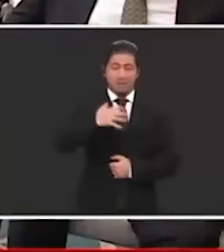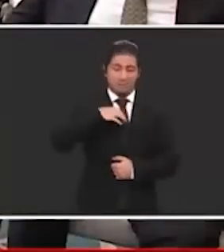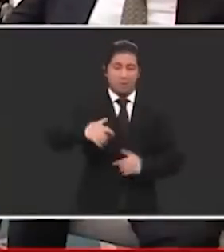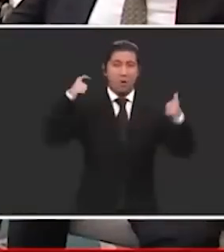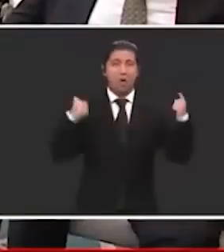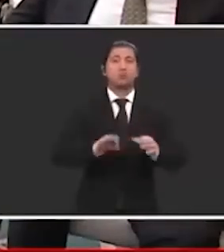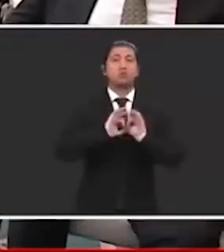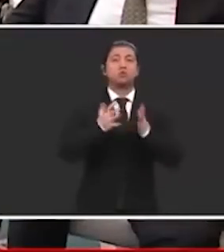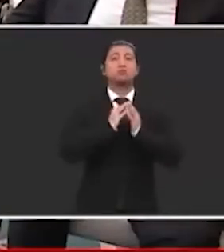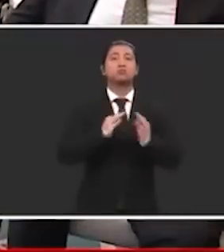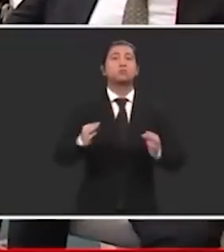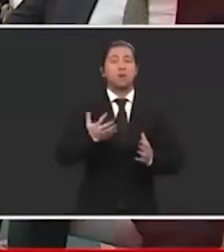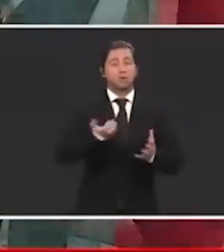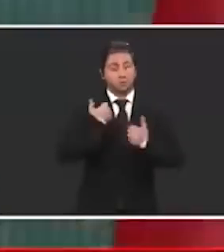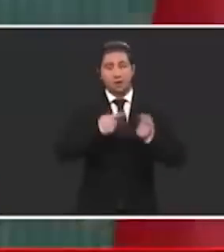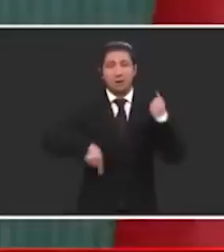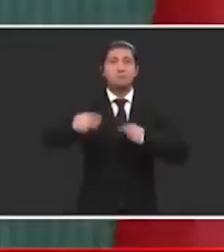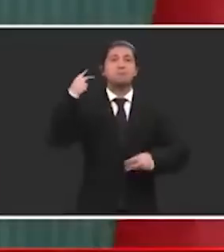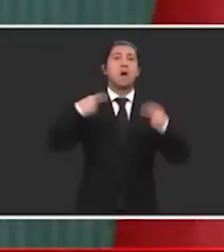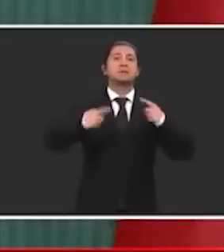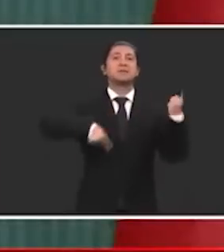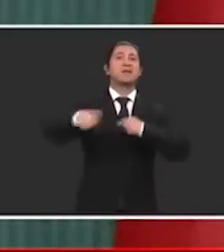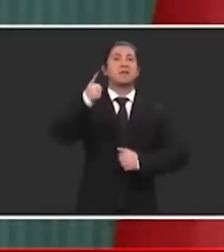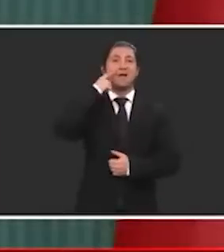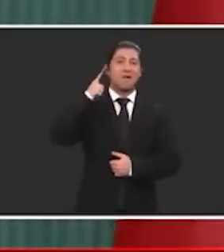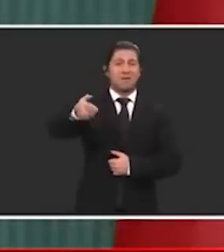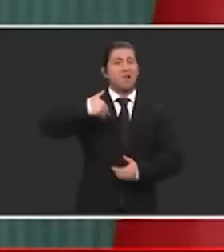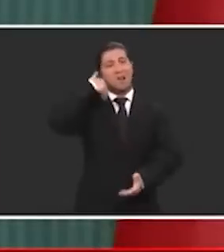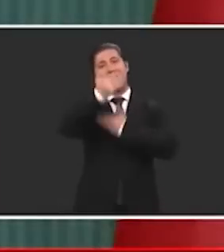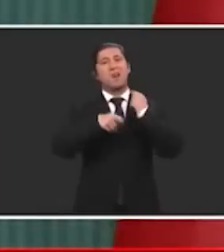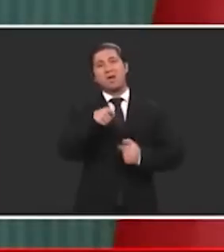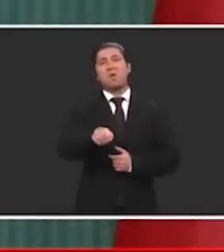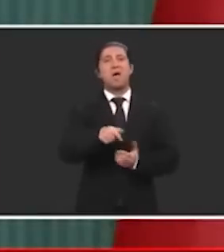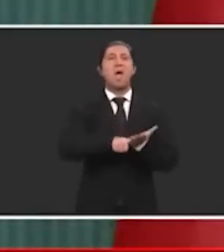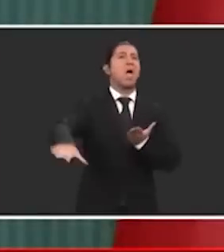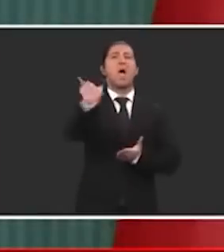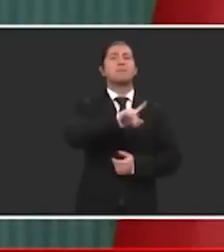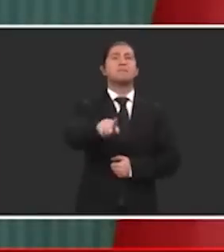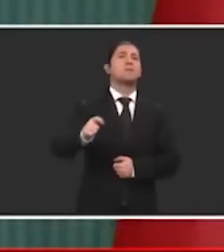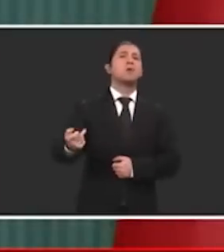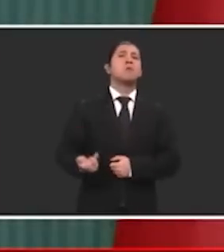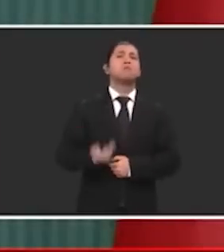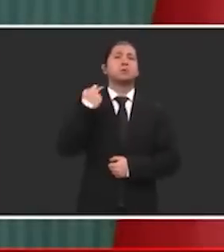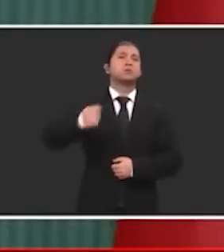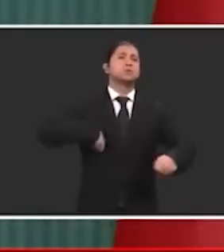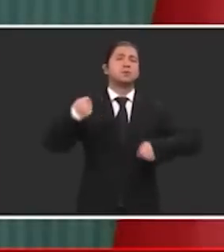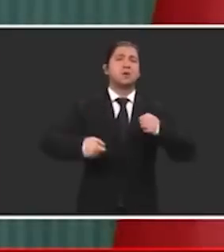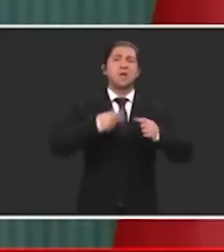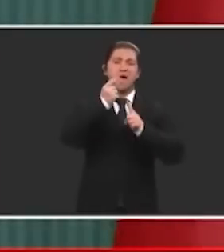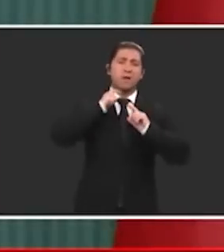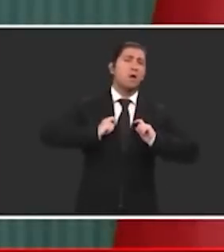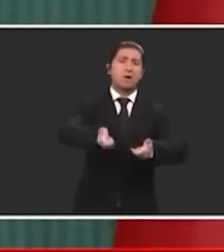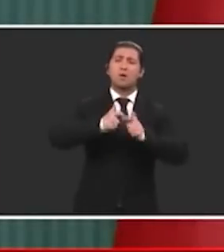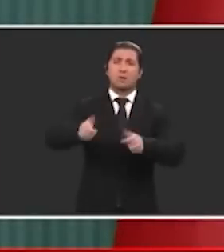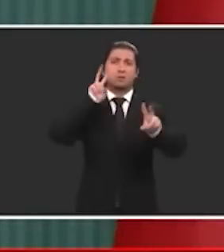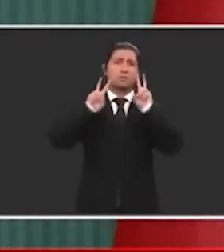bölgedeki çözümsüzlükten beslenen kimi devletlerin iddialarının tamamı safsatadan ve iftiradan